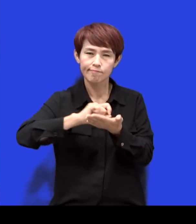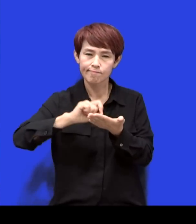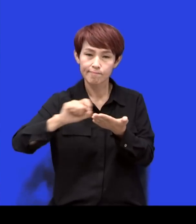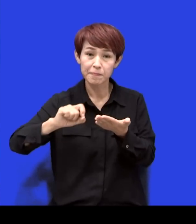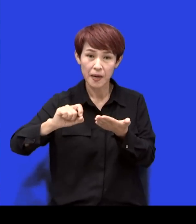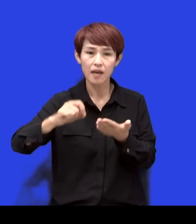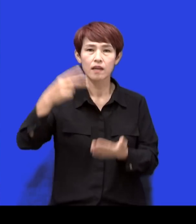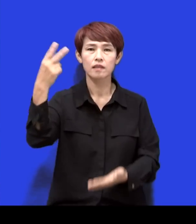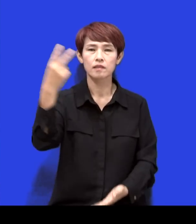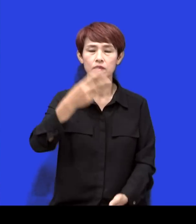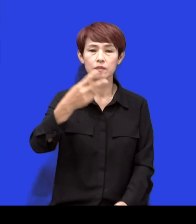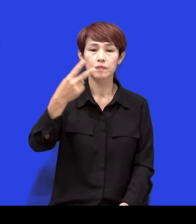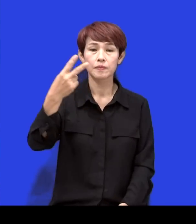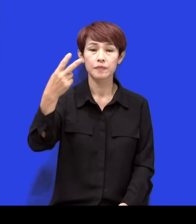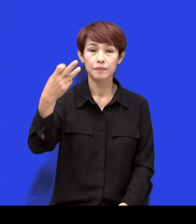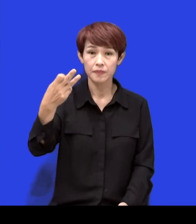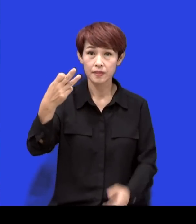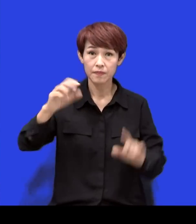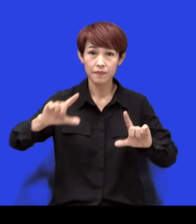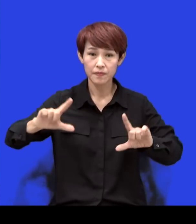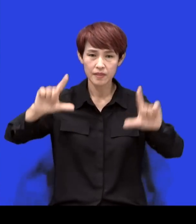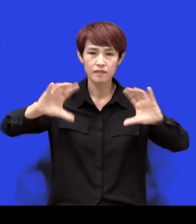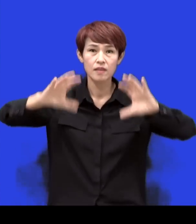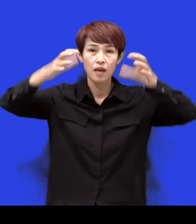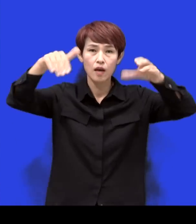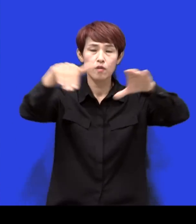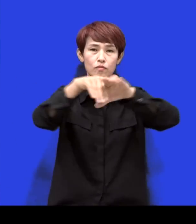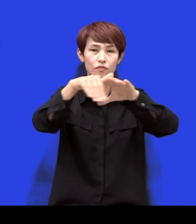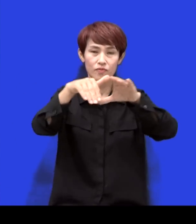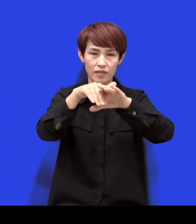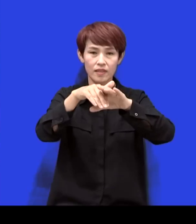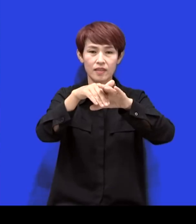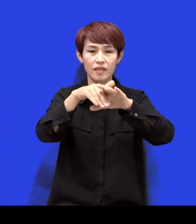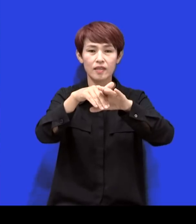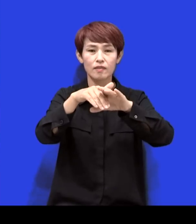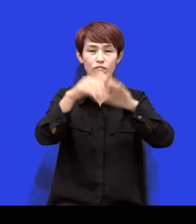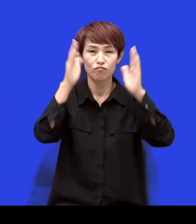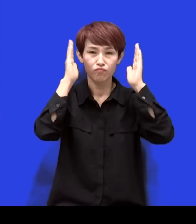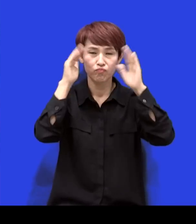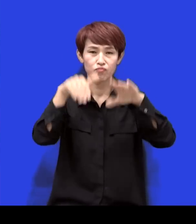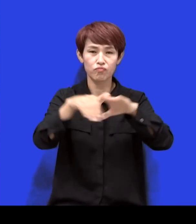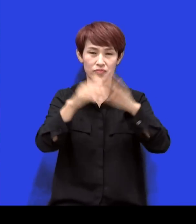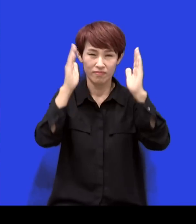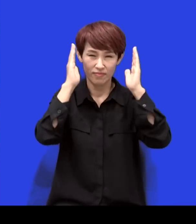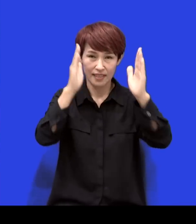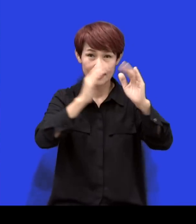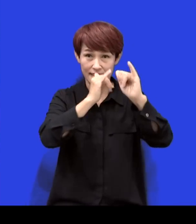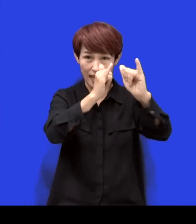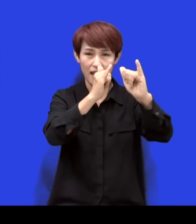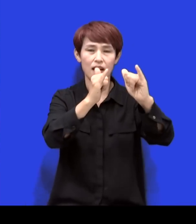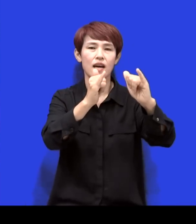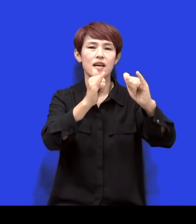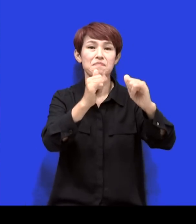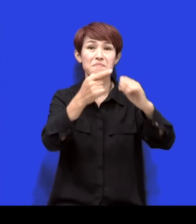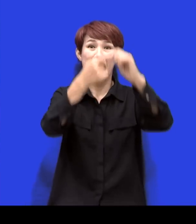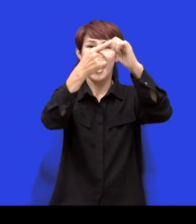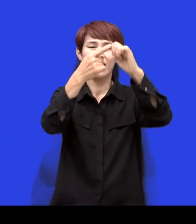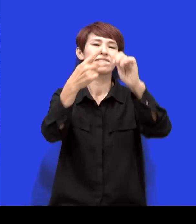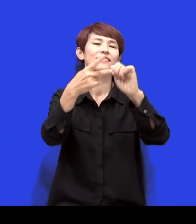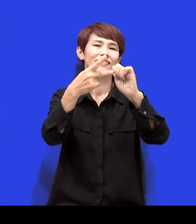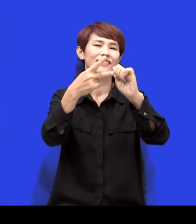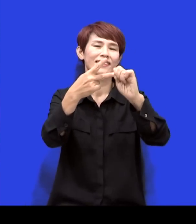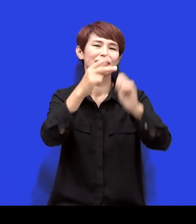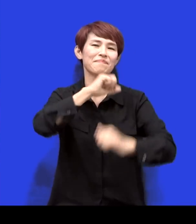이제 2013년에 세계문학상 우수상 받으면서 소설가로 데뷔했습니다. 시작 괜찮은데요? 이렇게 딱 변화하는데